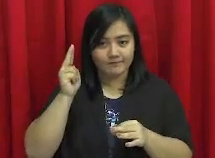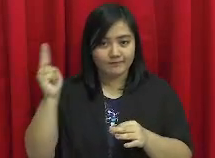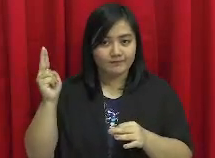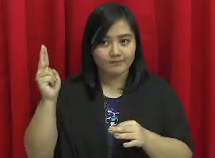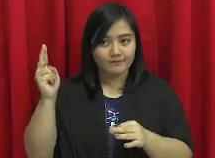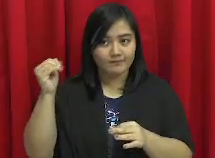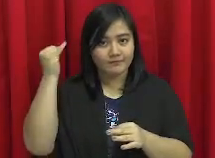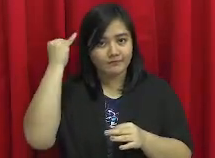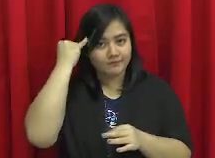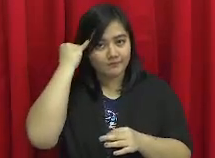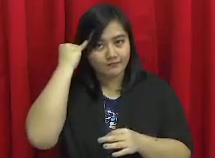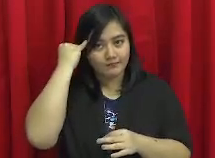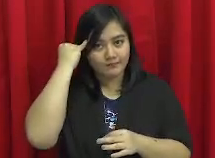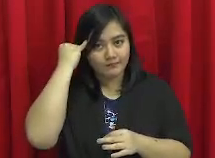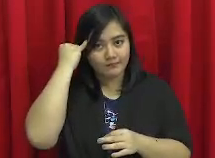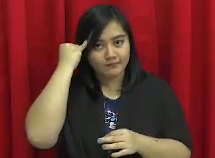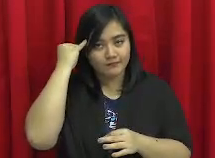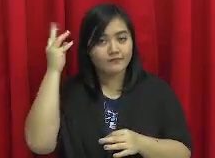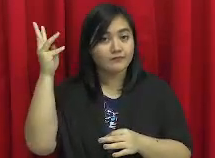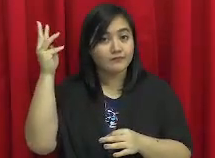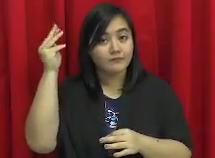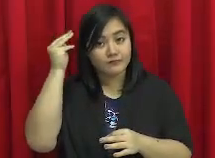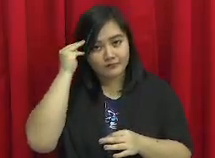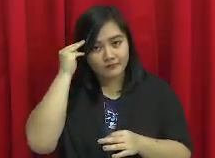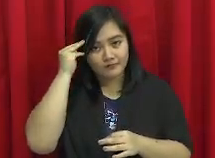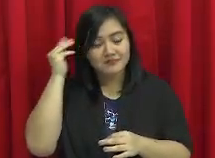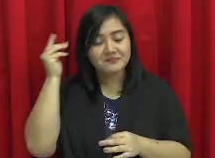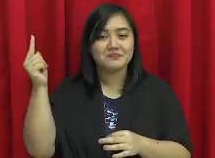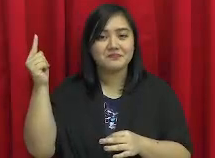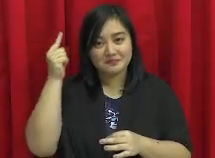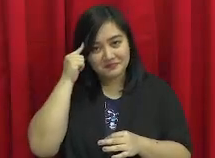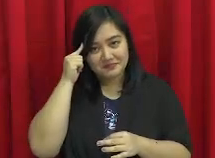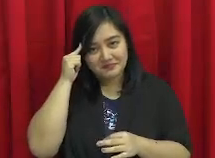kanyang pag-iisip doon. Yan. Tignan po natin.